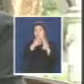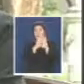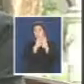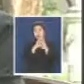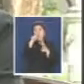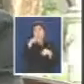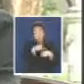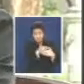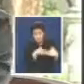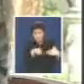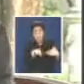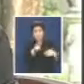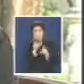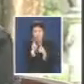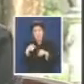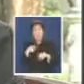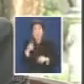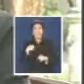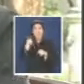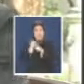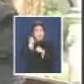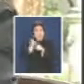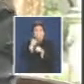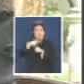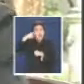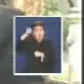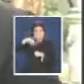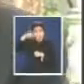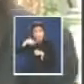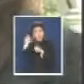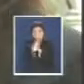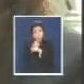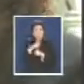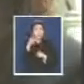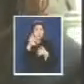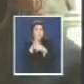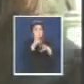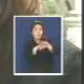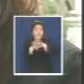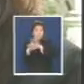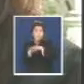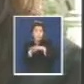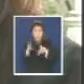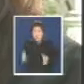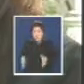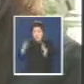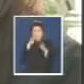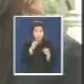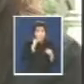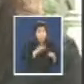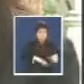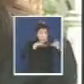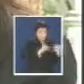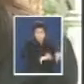เราจะไปดูในเรื่องของแผนการซ้อมเตือนภัยแล้วก็ดูจุดในพื้นที่ที่เป็นตัวอย่างของศูนย์อพยพนะคะแล้วก็วันพฤหั